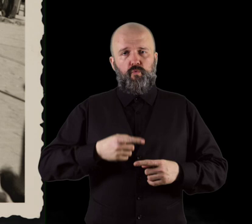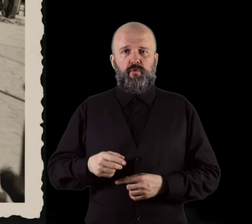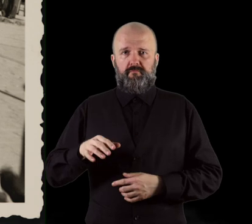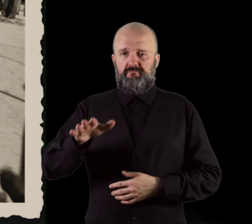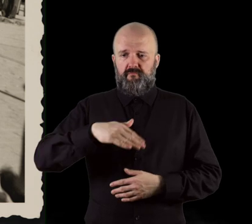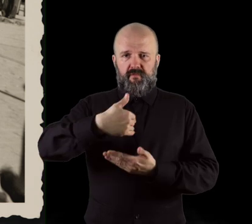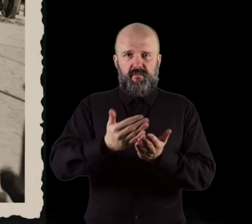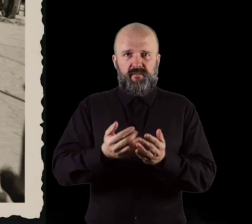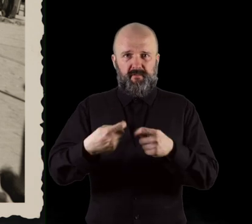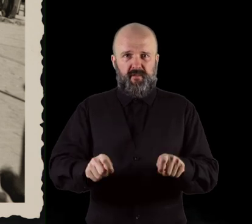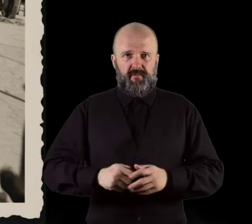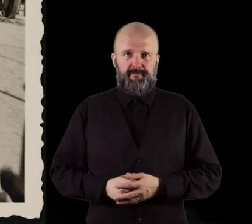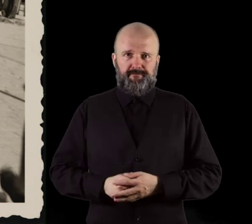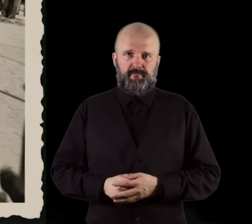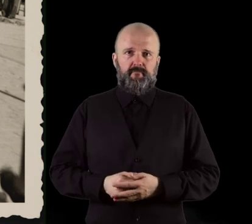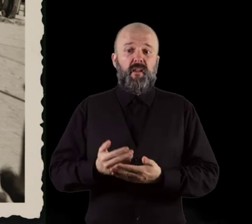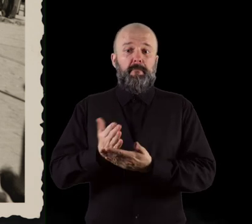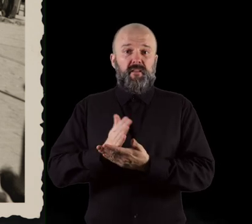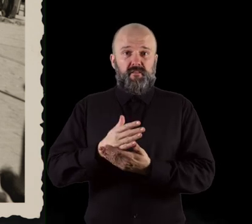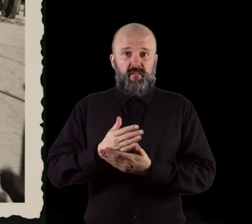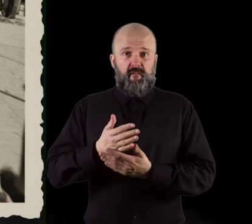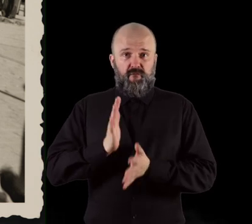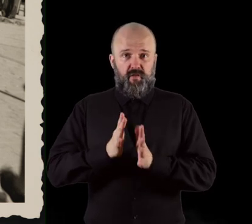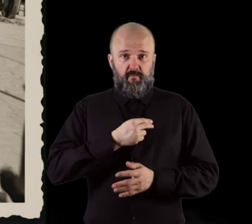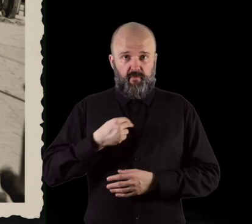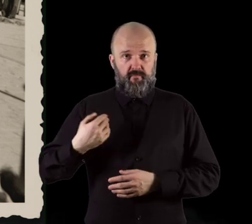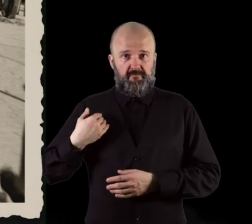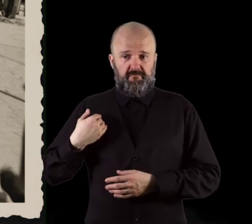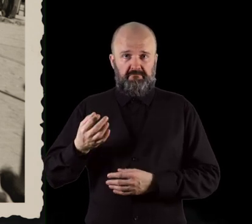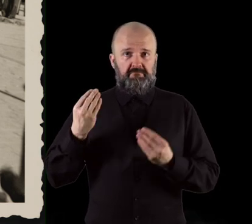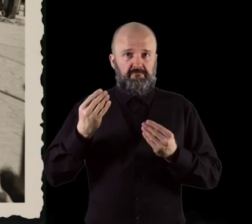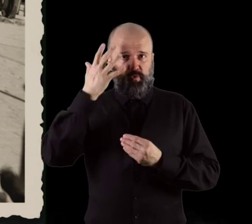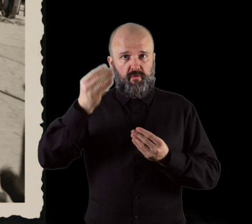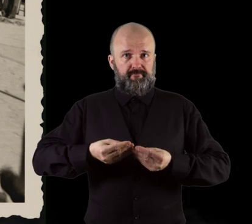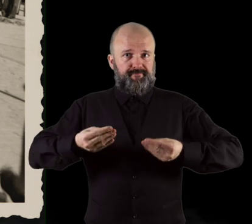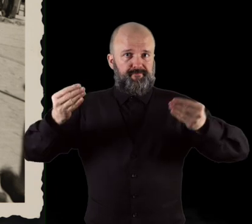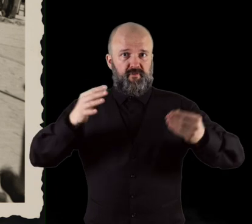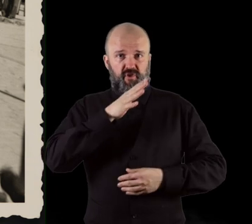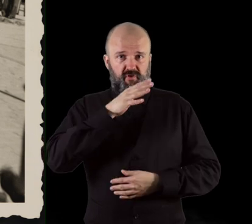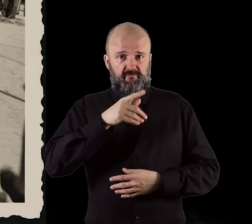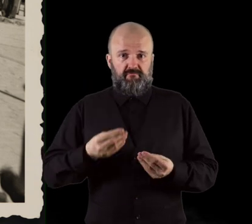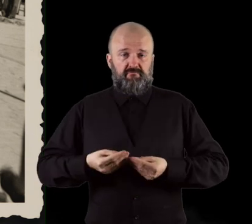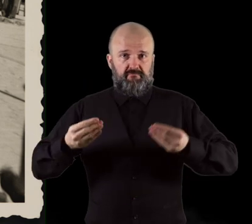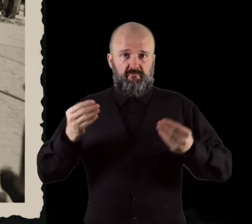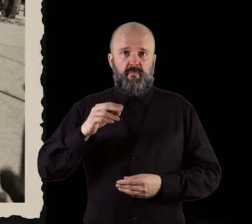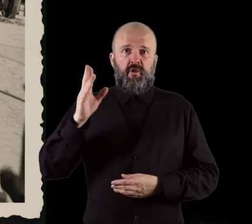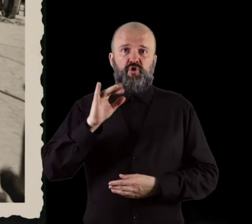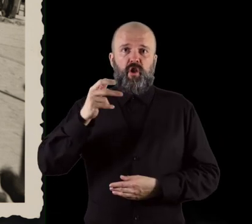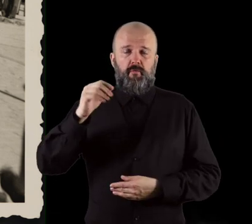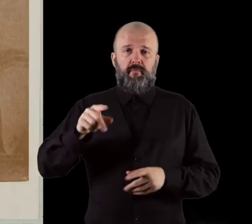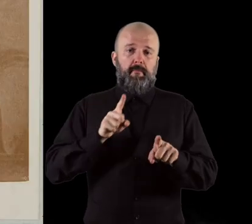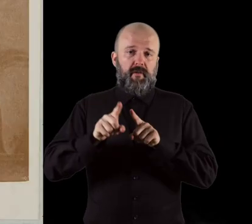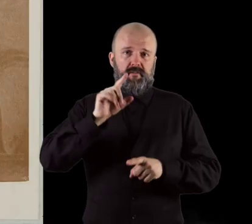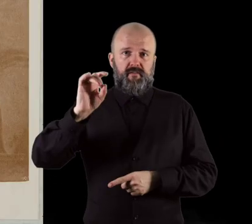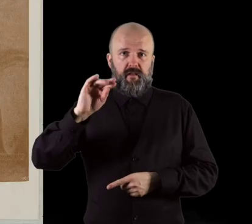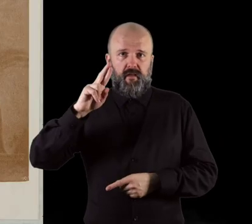dzielnicy zamkniętej. W międzywojennej Polsce kwitło kulturalne życie społeczności żydowskiej. Świecką kulturę jidysz tworzyli m.in. Shalom